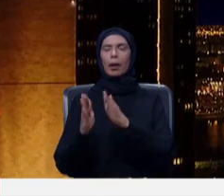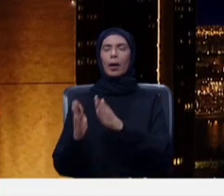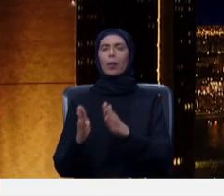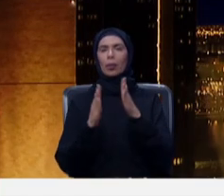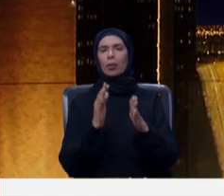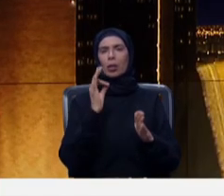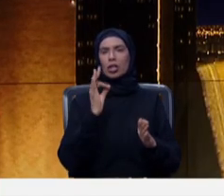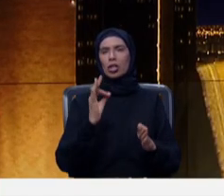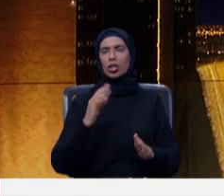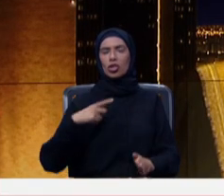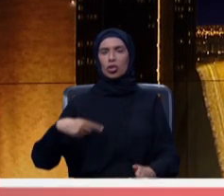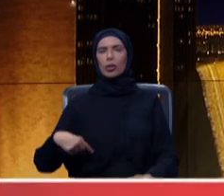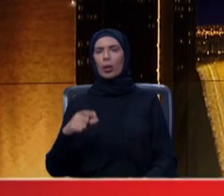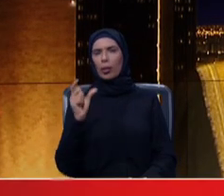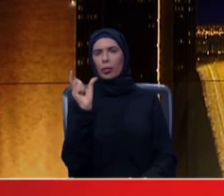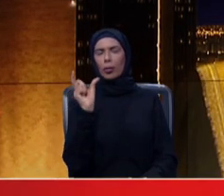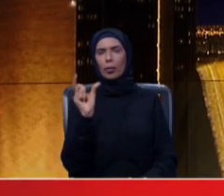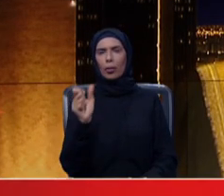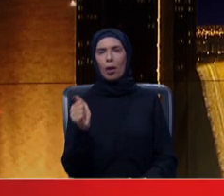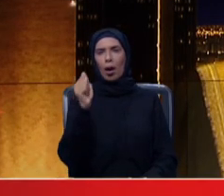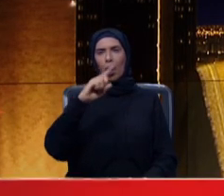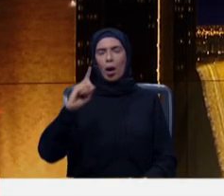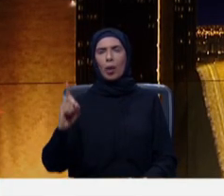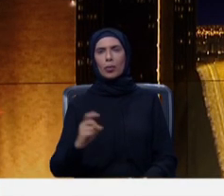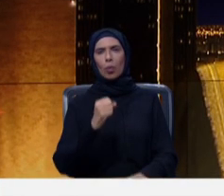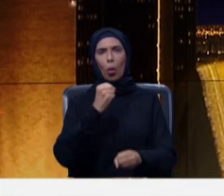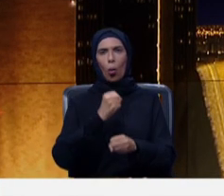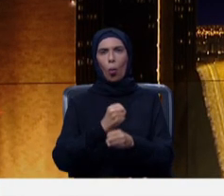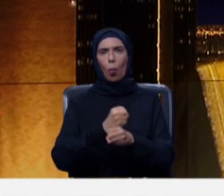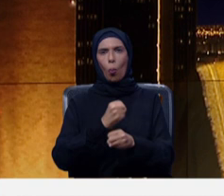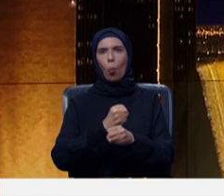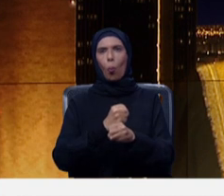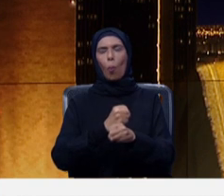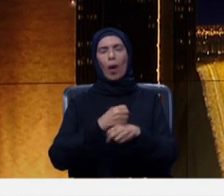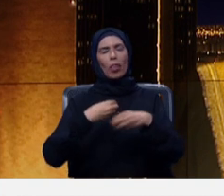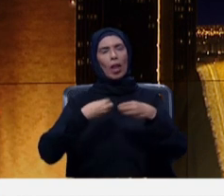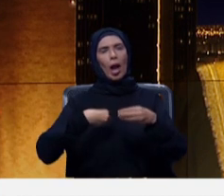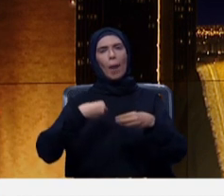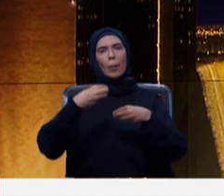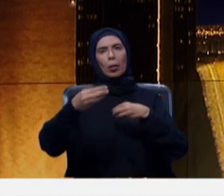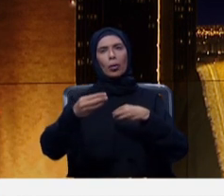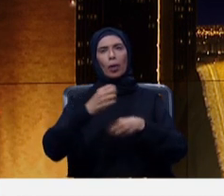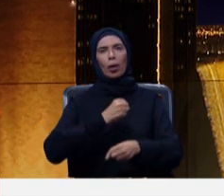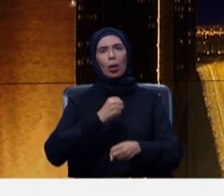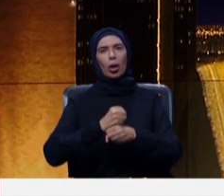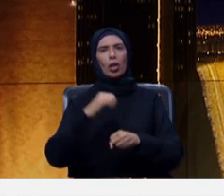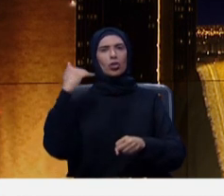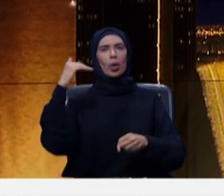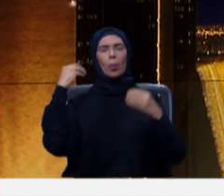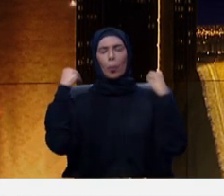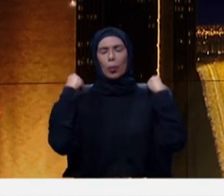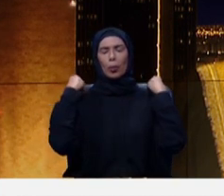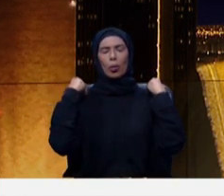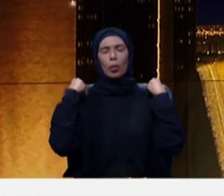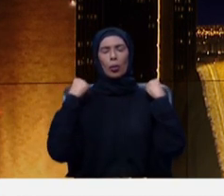أكد سمو الشيخ ناصر بن حمد الخليفة ممثل جلالة الملك للأعمال الخيرية وشؤون الشباب رئيس المجلس الأعلى للشباب والرياضة أن مملكة